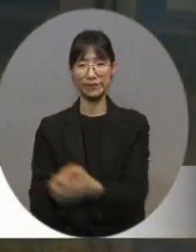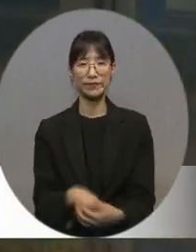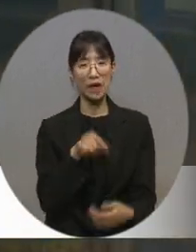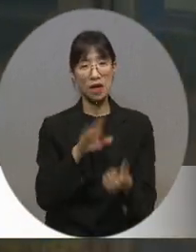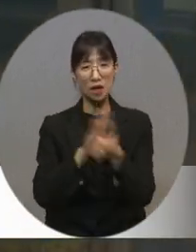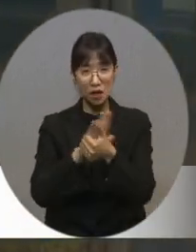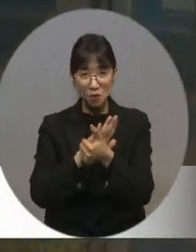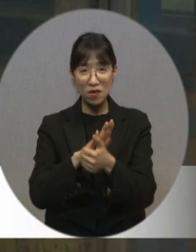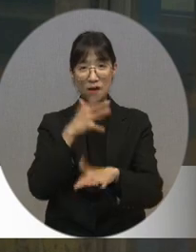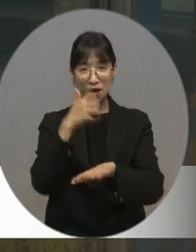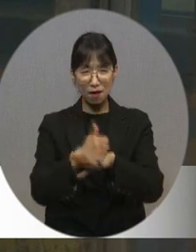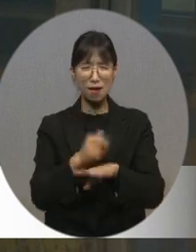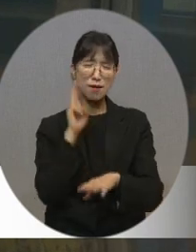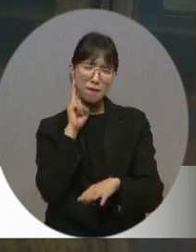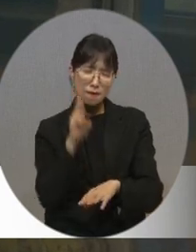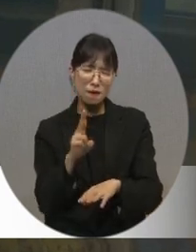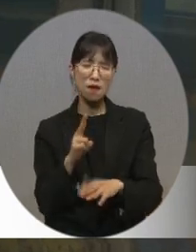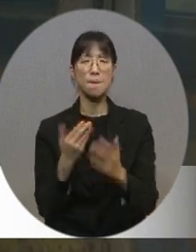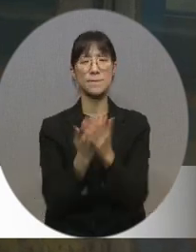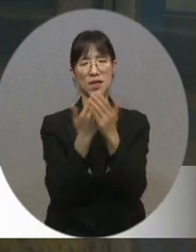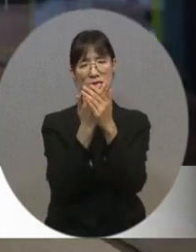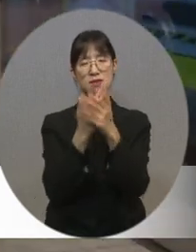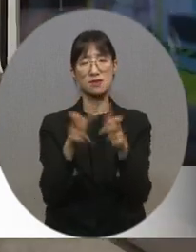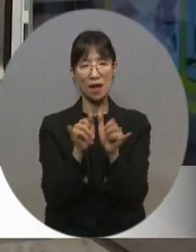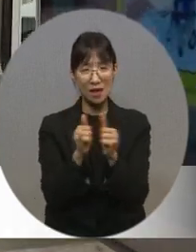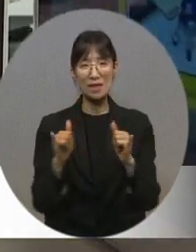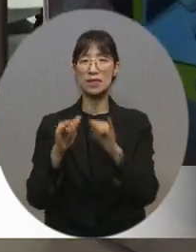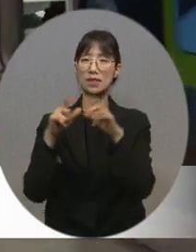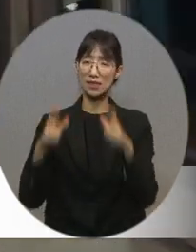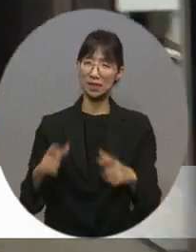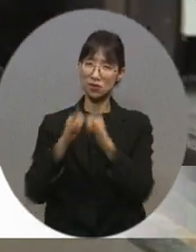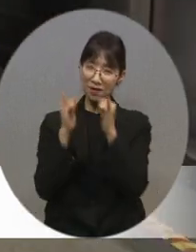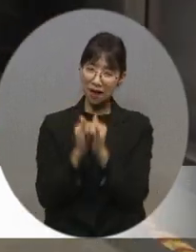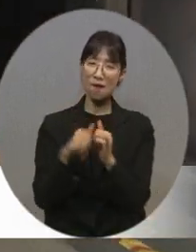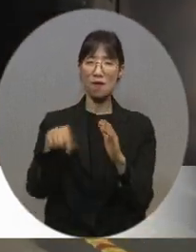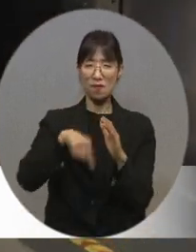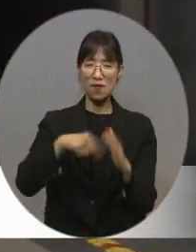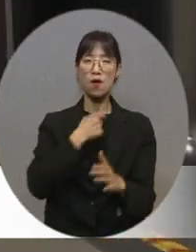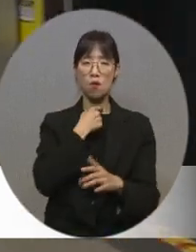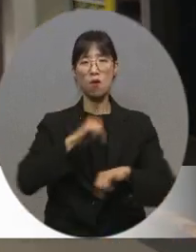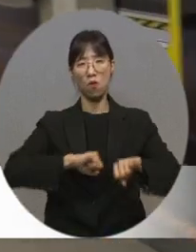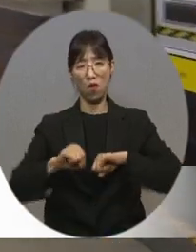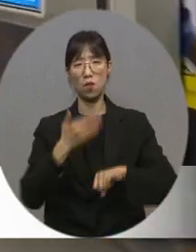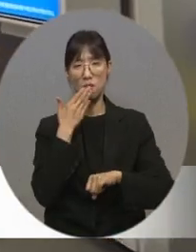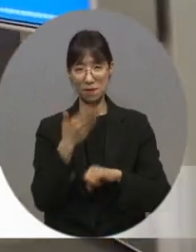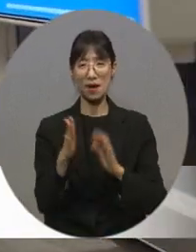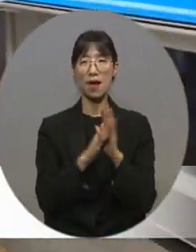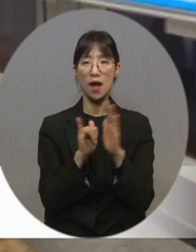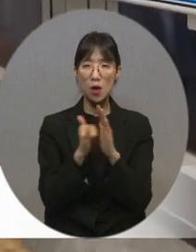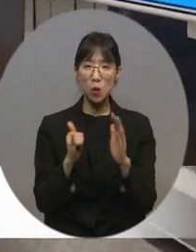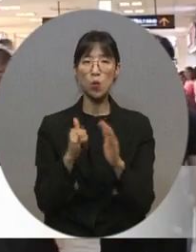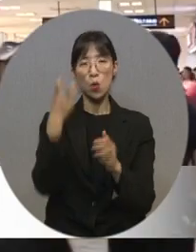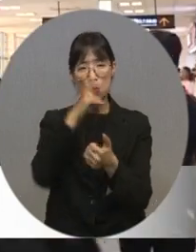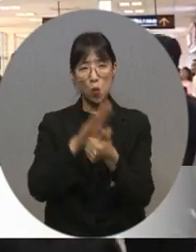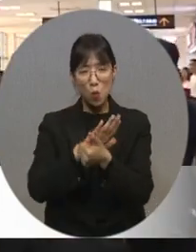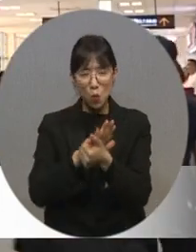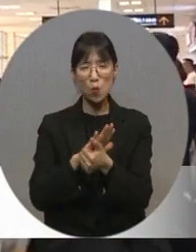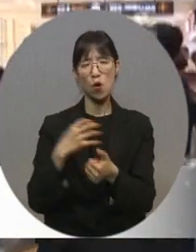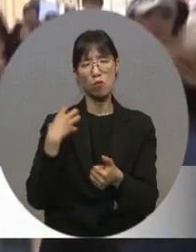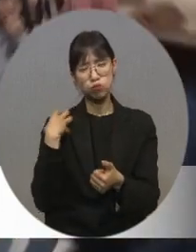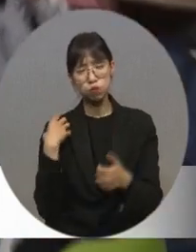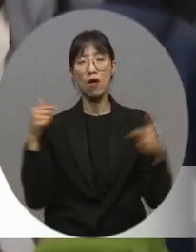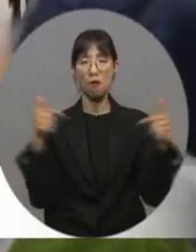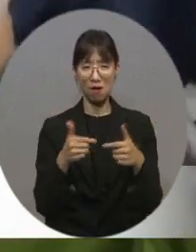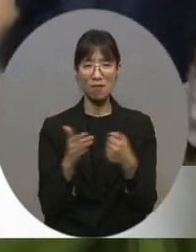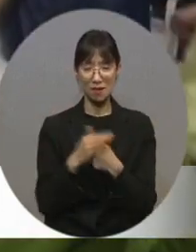통해 최중증 발달 장애인은 지역 사회에서 원하는 활동을 할 수 있으며 가족들도 돌봄 부담이 완화되어